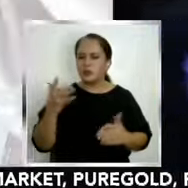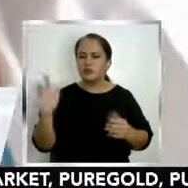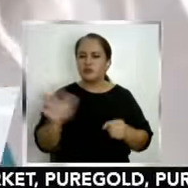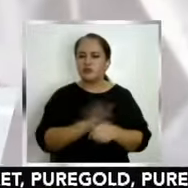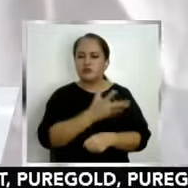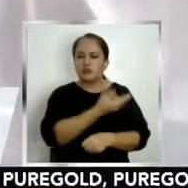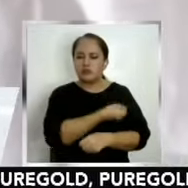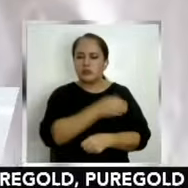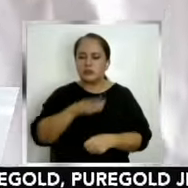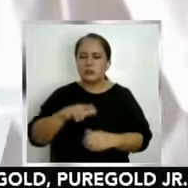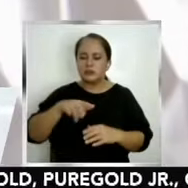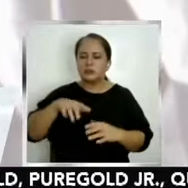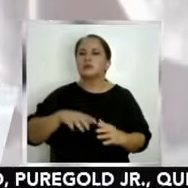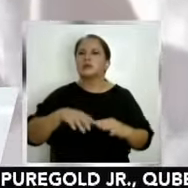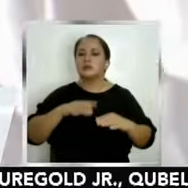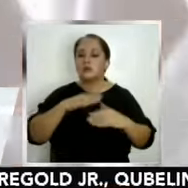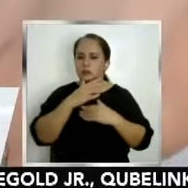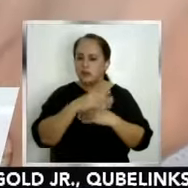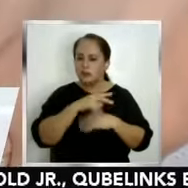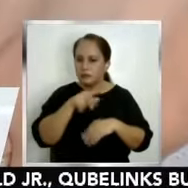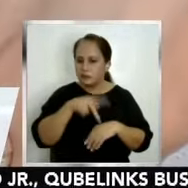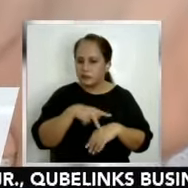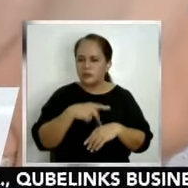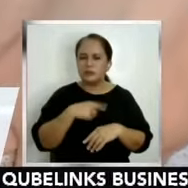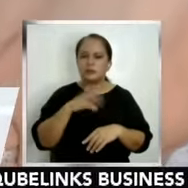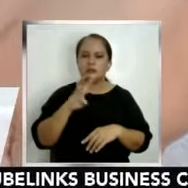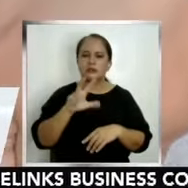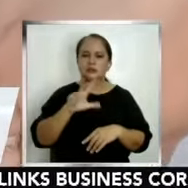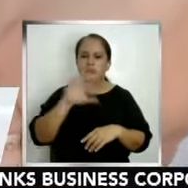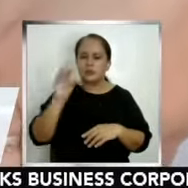bansa. 63% lang ang nakakumpleto